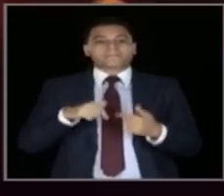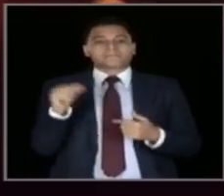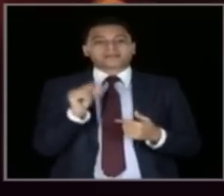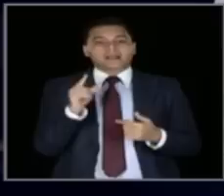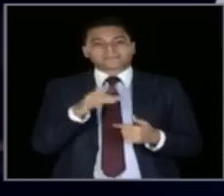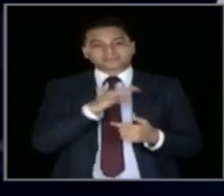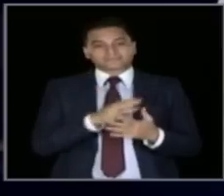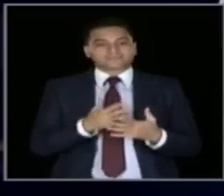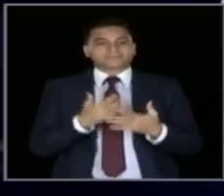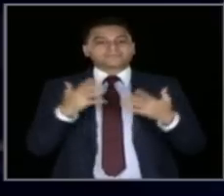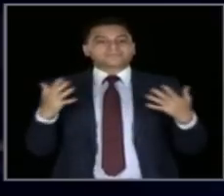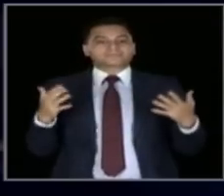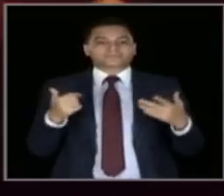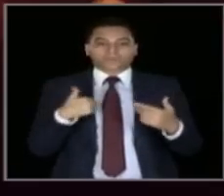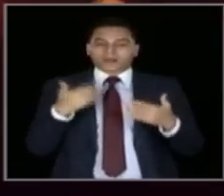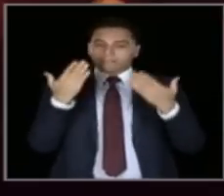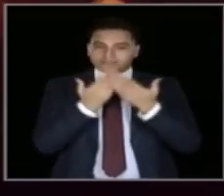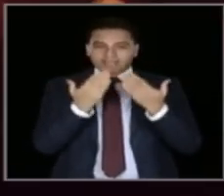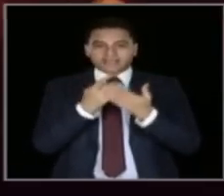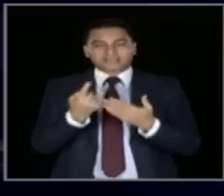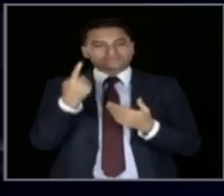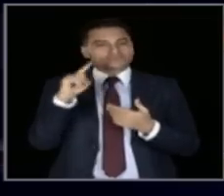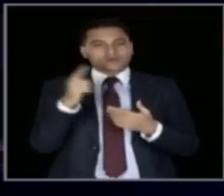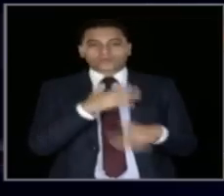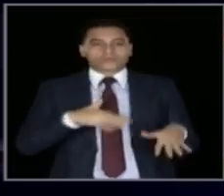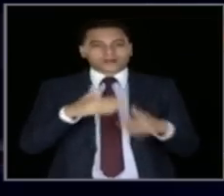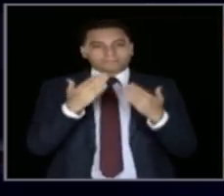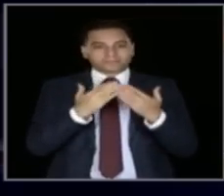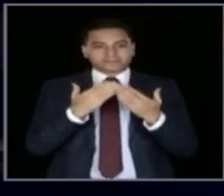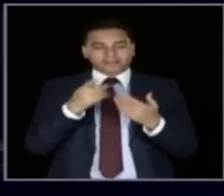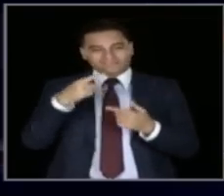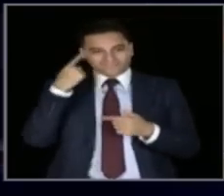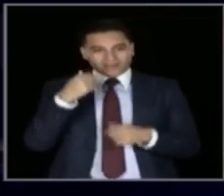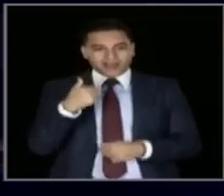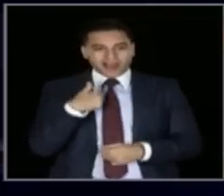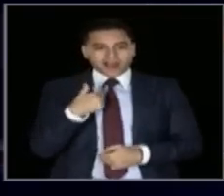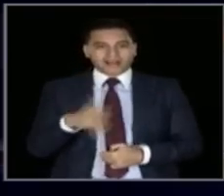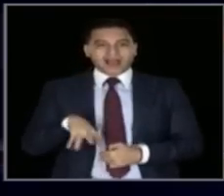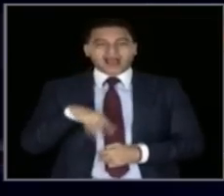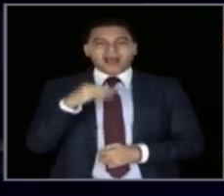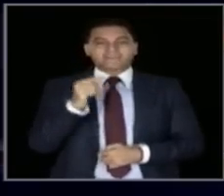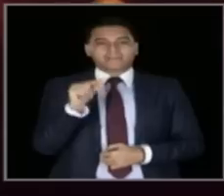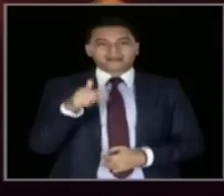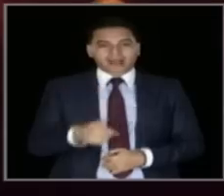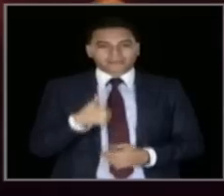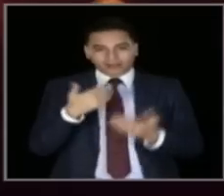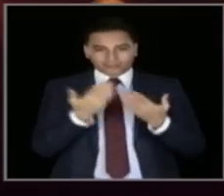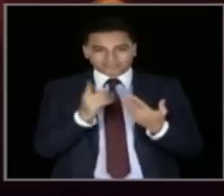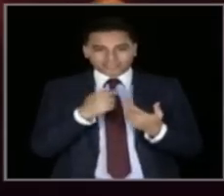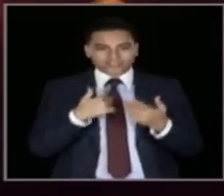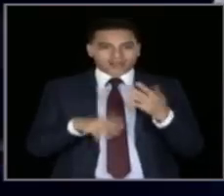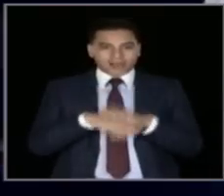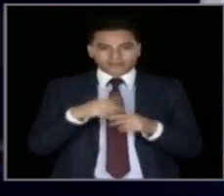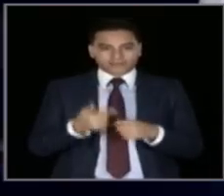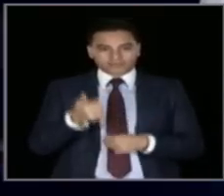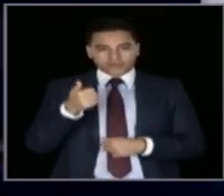مش انت بس بتذاكر، ده انا كمان بذاكر. يعني نفسنا يكون وطن عربي. انت فاكر ان انا هعرف اقدم البرنامج ده من غير ما اذاكر؟ لا طبعا